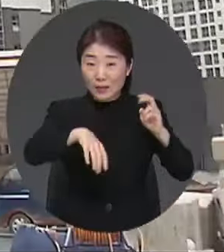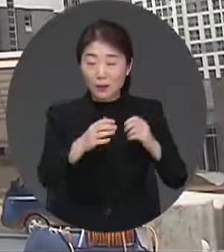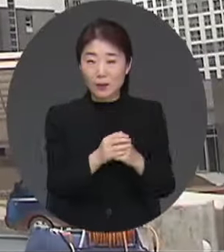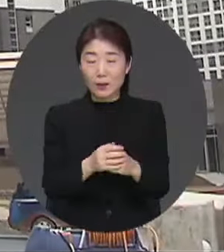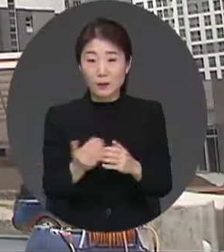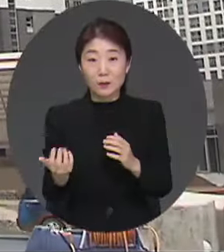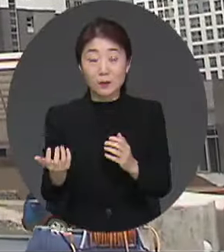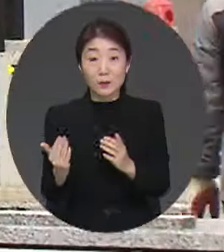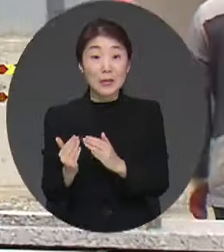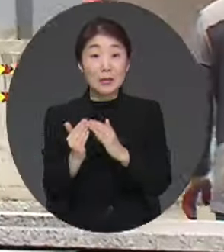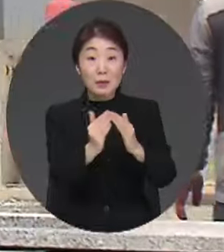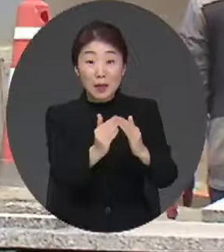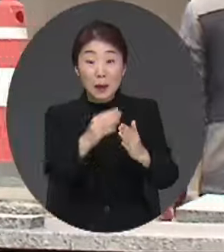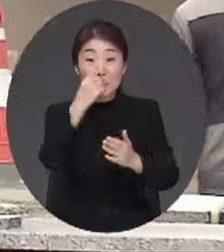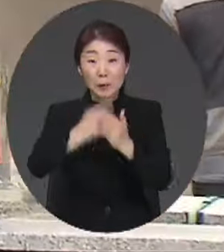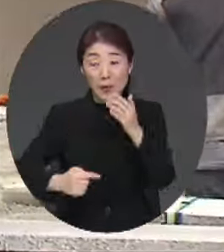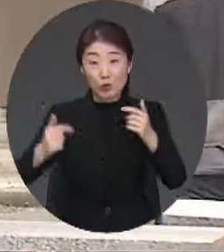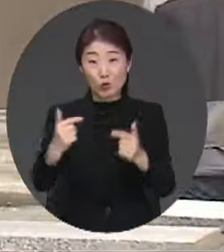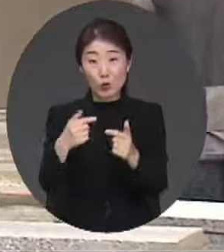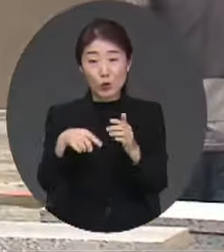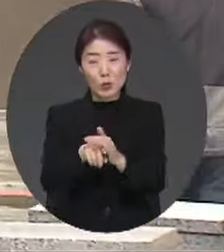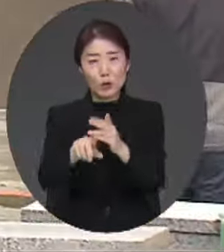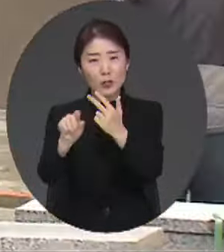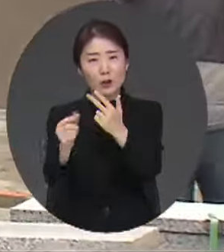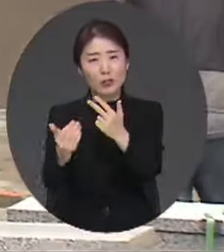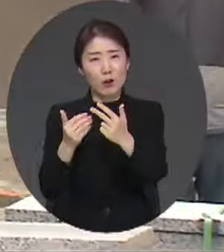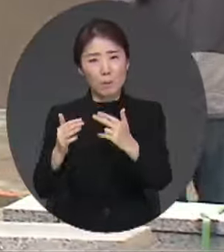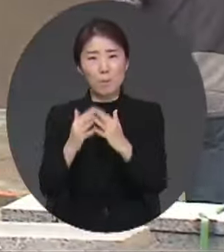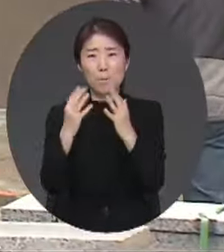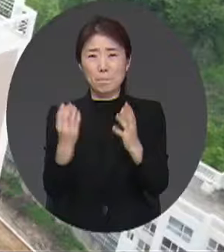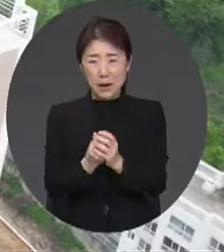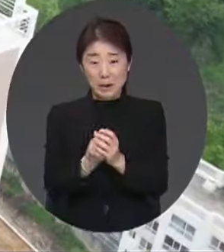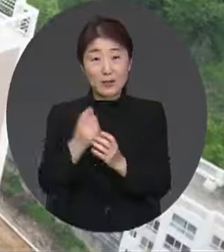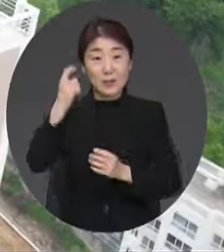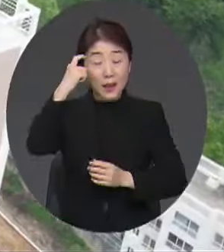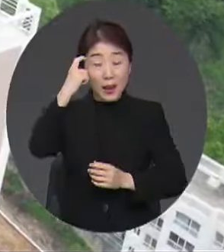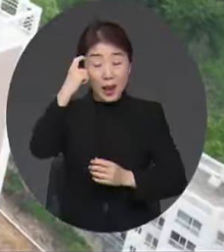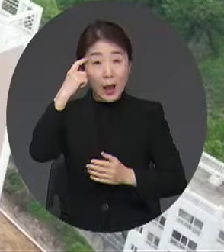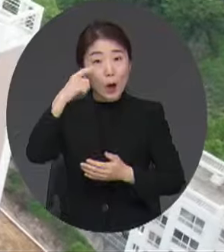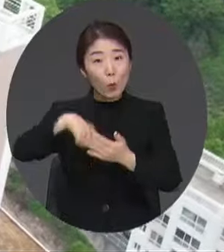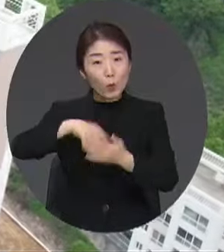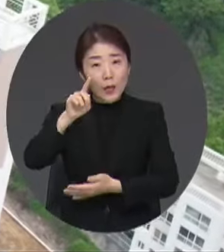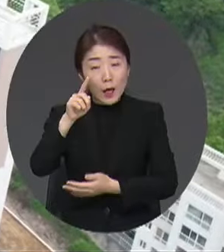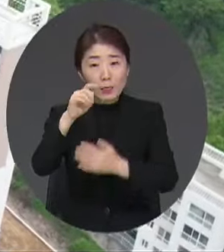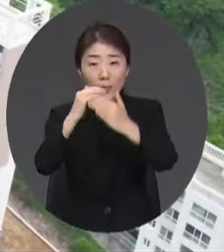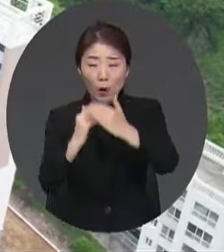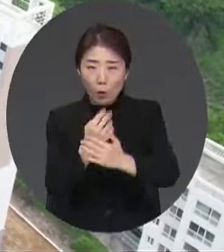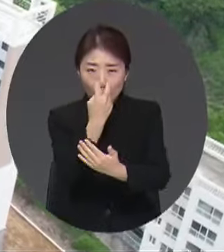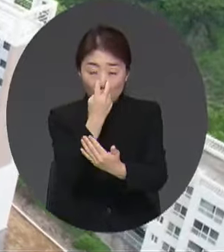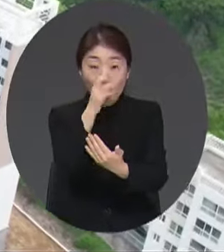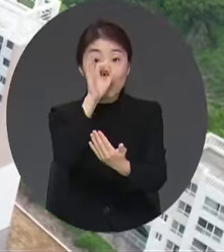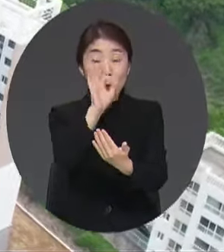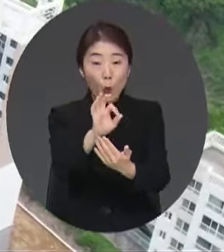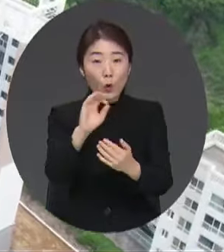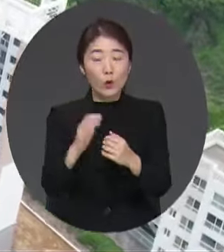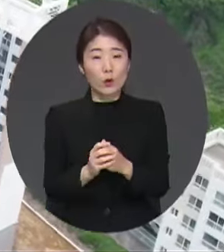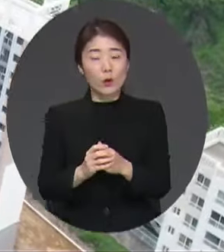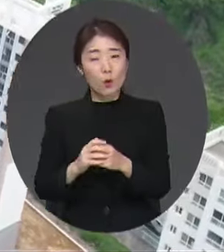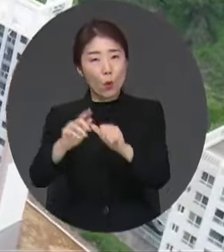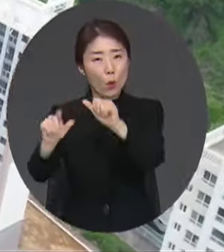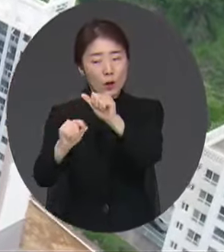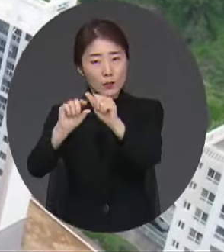피해를 최소하기 위해 7월까지는 준공을 마칠 계획이며 입주 지연 보상안을 검토에 다음 주 중으로 입주